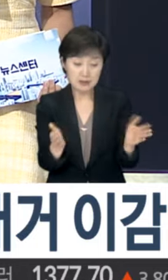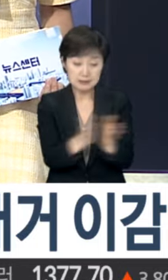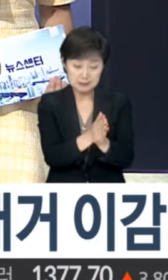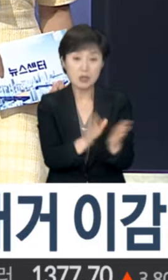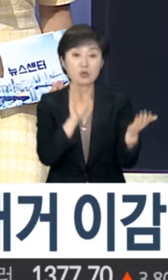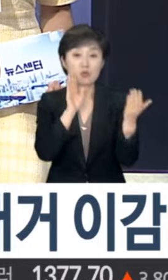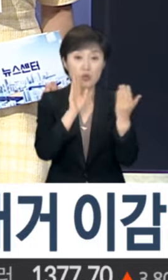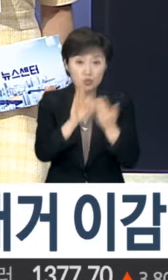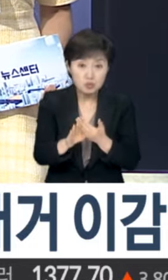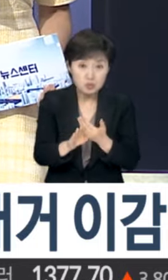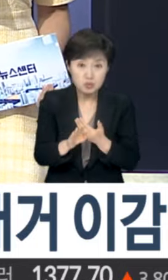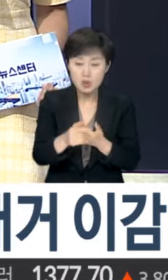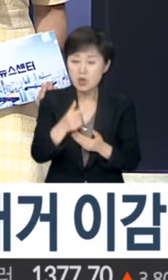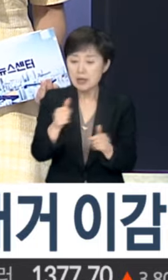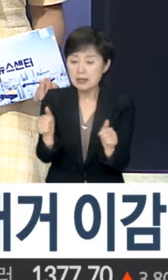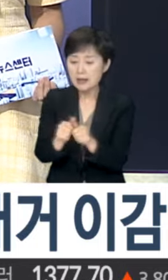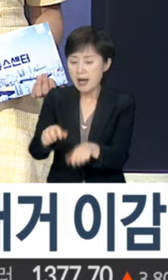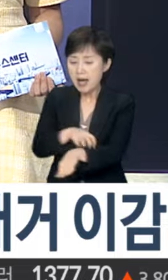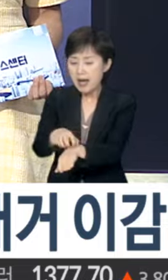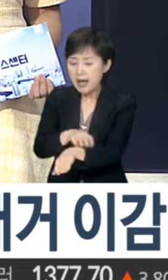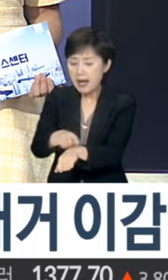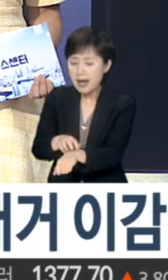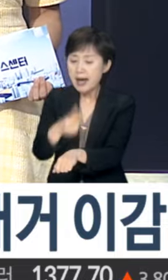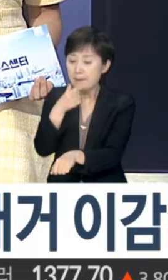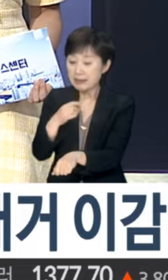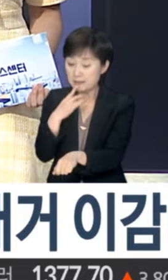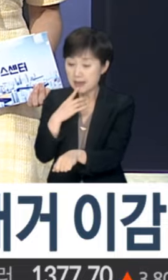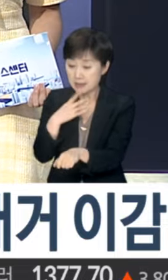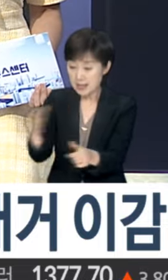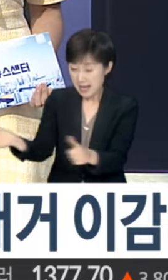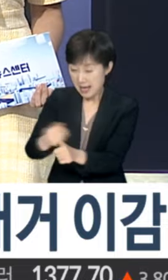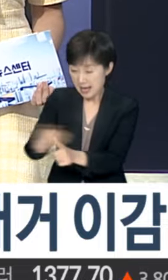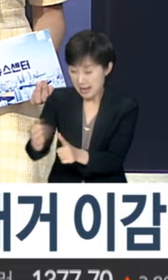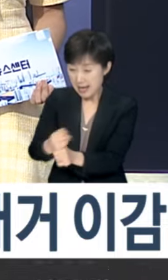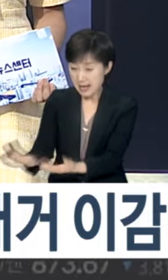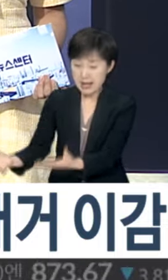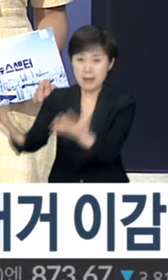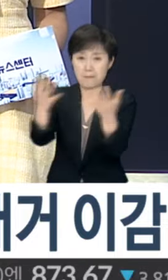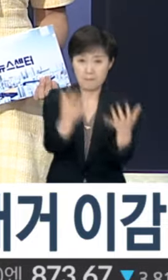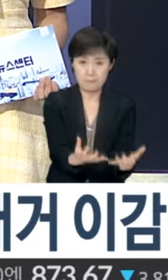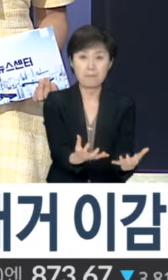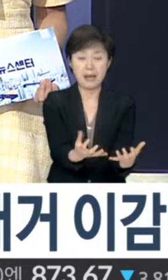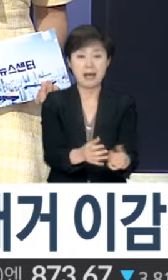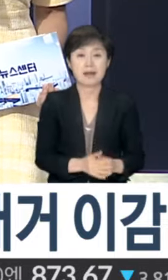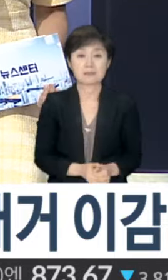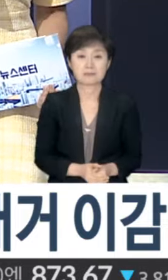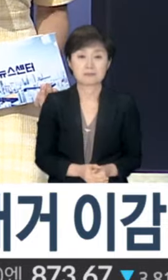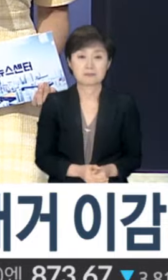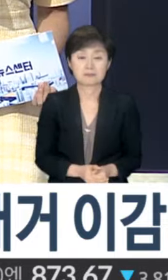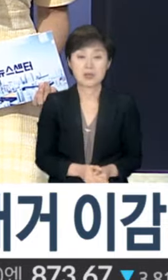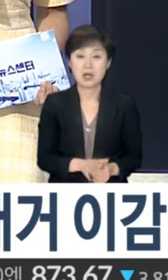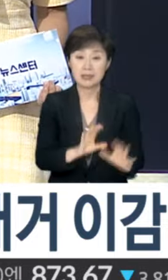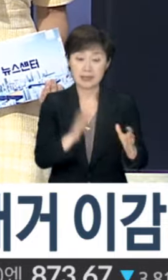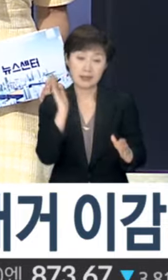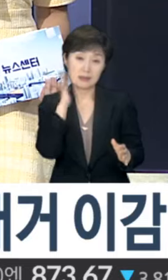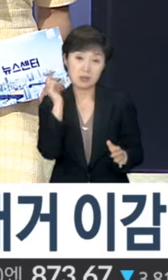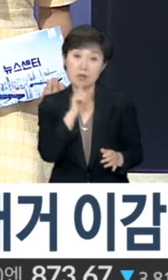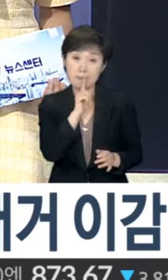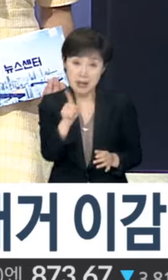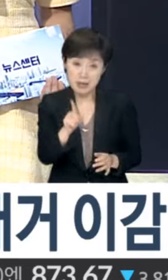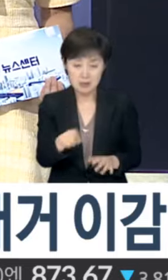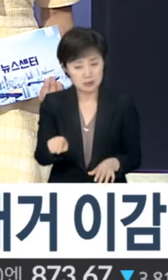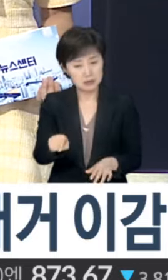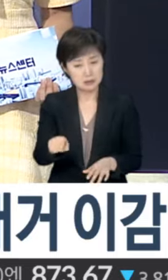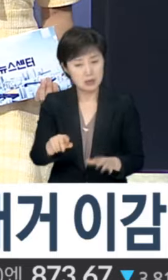만에 속옷만 입은 폭력배 수천 명이 한꺼번에 수용시설에 이감됐습니다. 엘살바도르 대통령실은